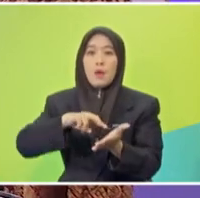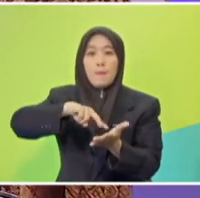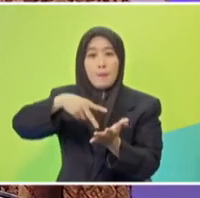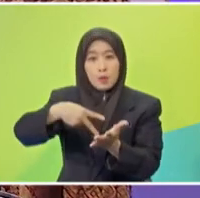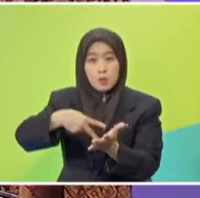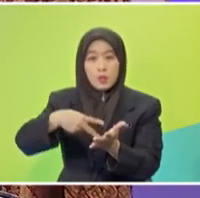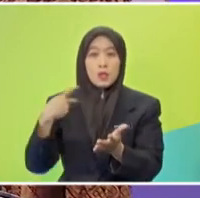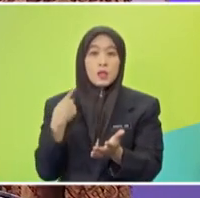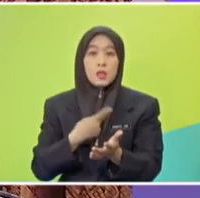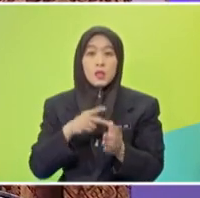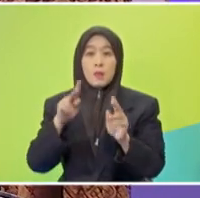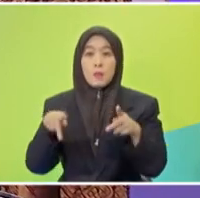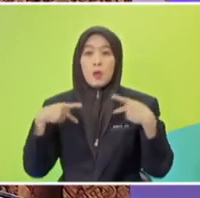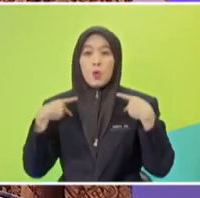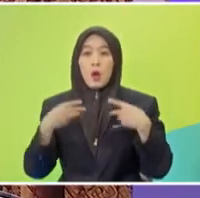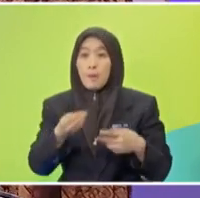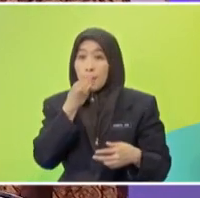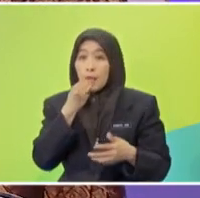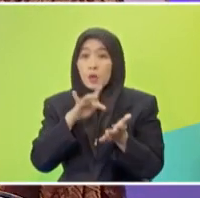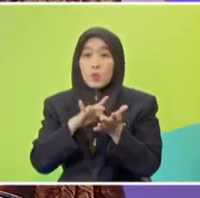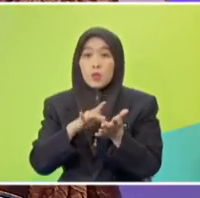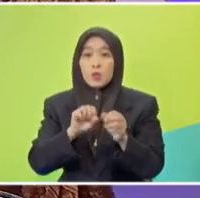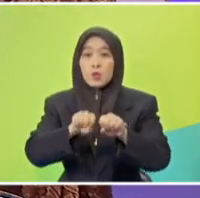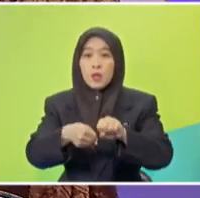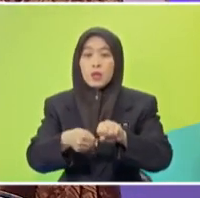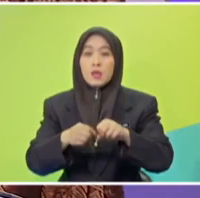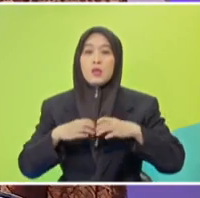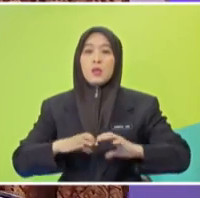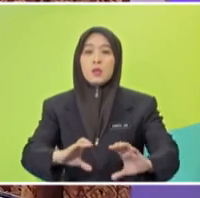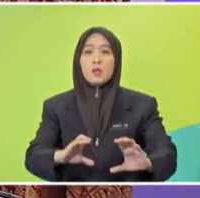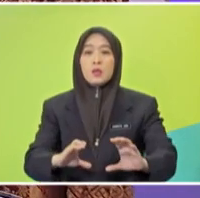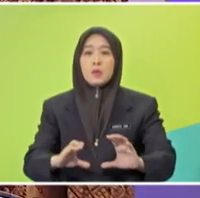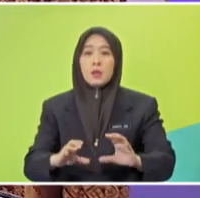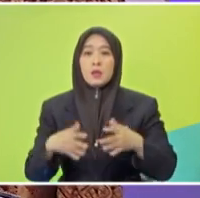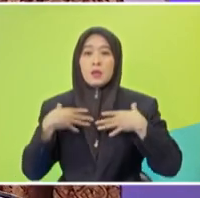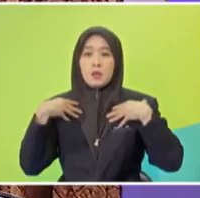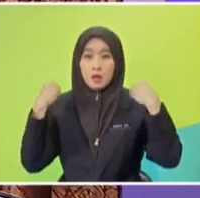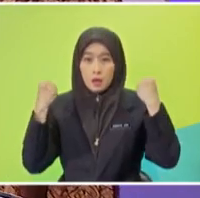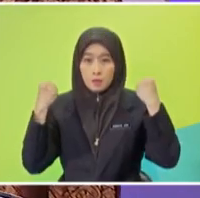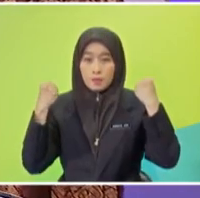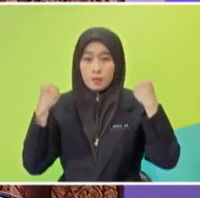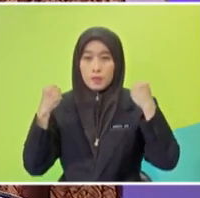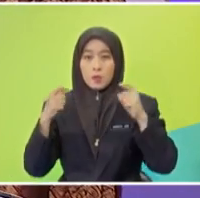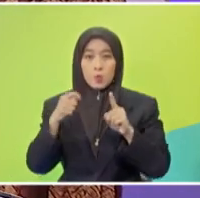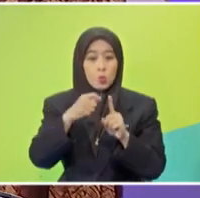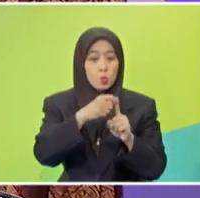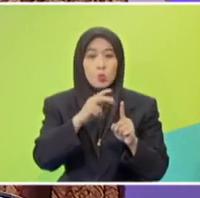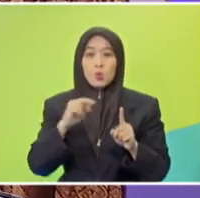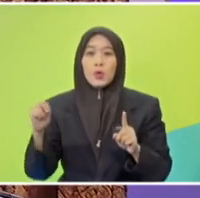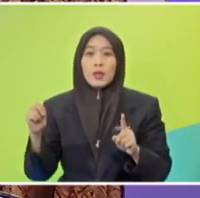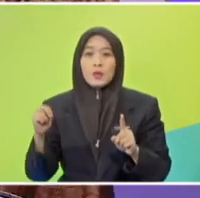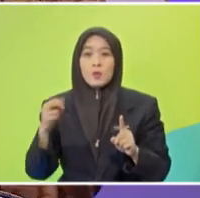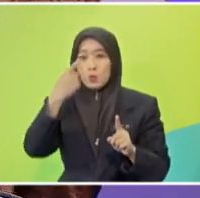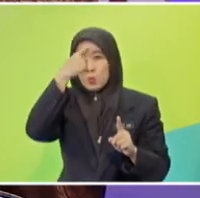kita perlu makan obat supaya cepat sembuh tujuan-tujuan Maafkan tujuan kita melakukan